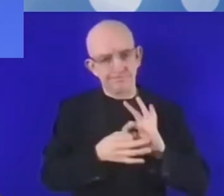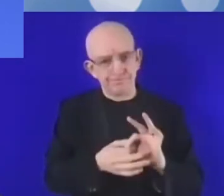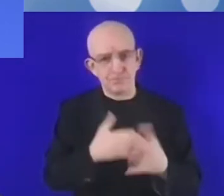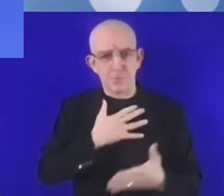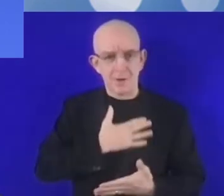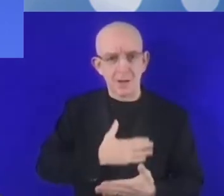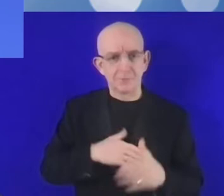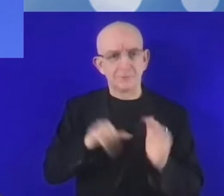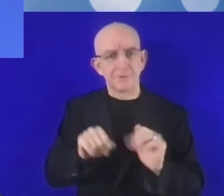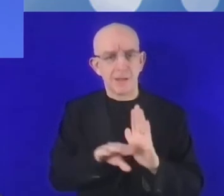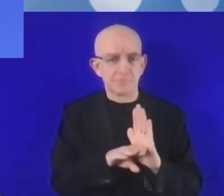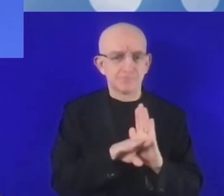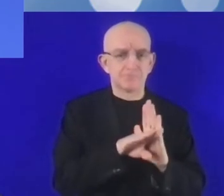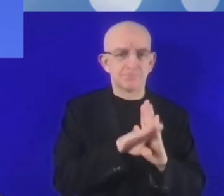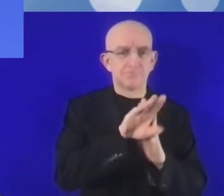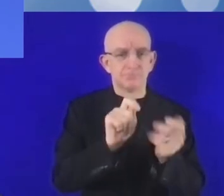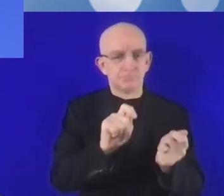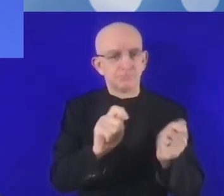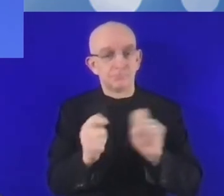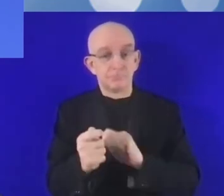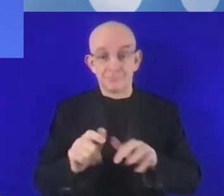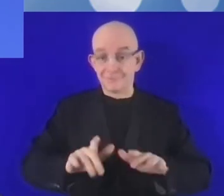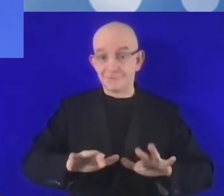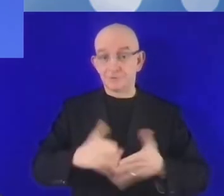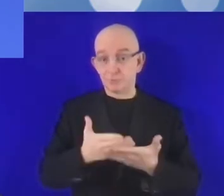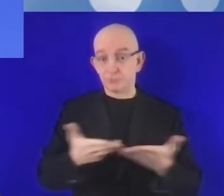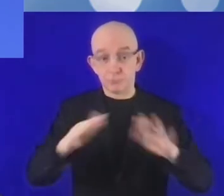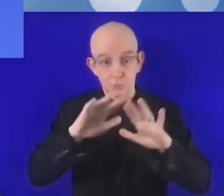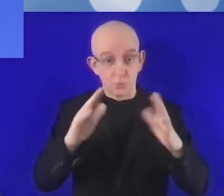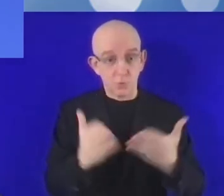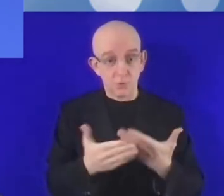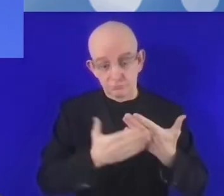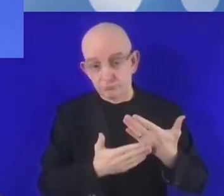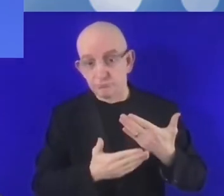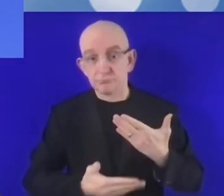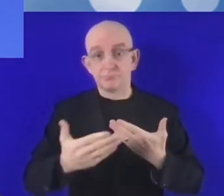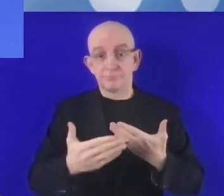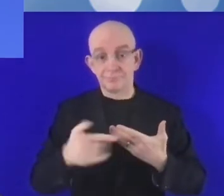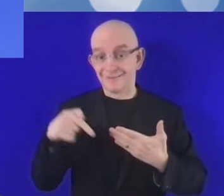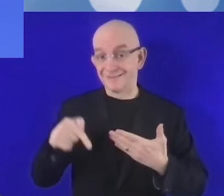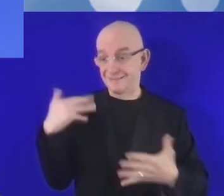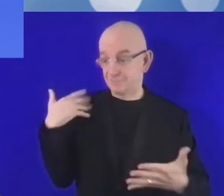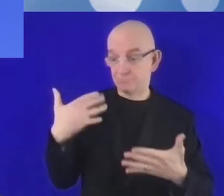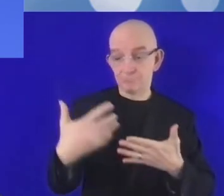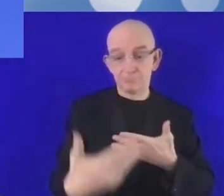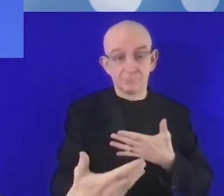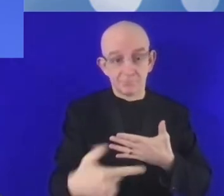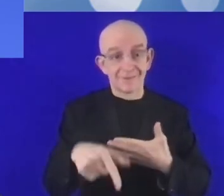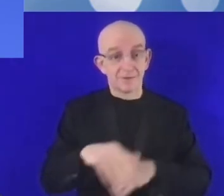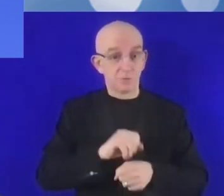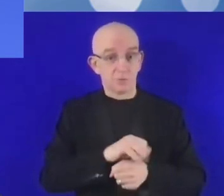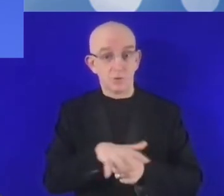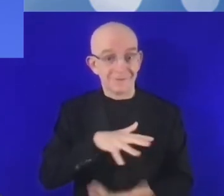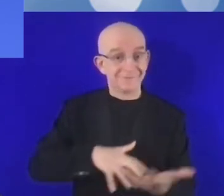privés. Or, le fait est que de nombreuses personnes sont laissées sur le carreau car elles n'ont